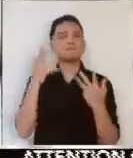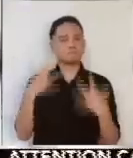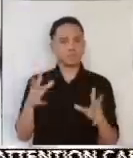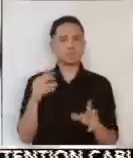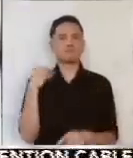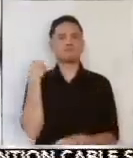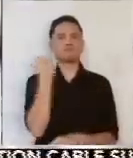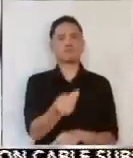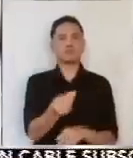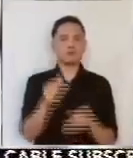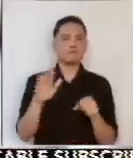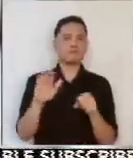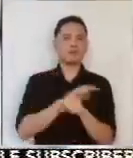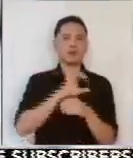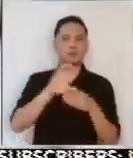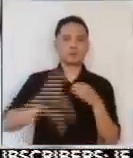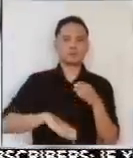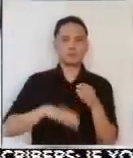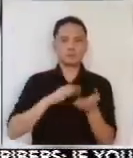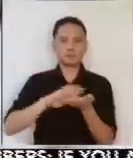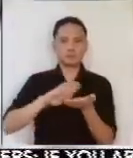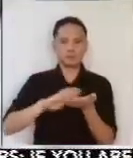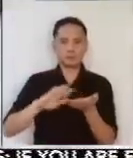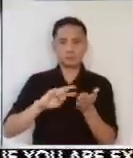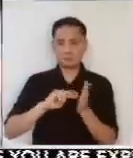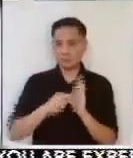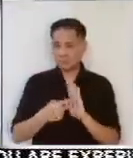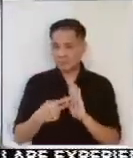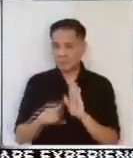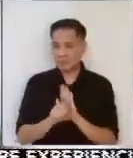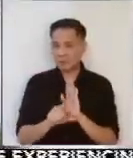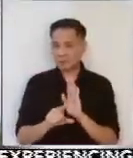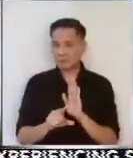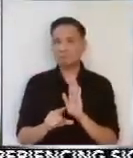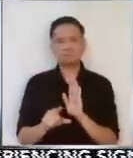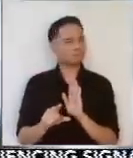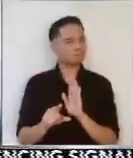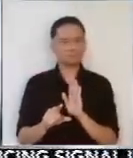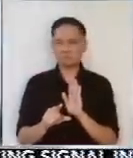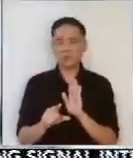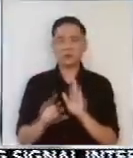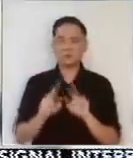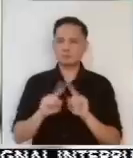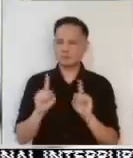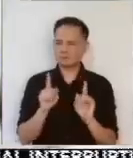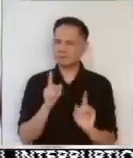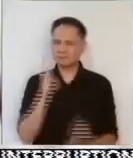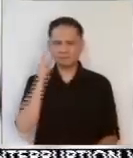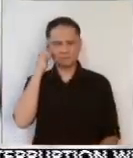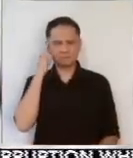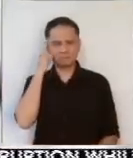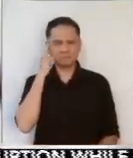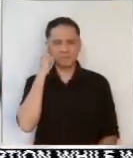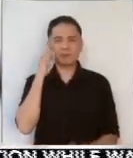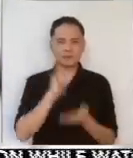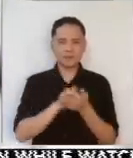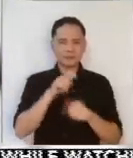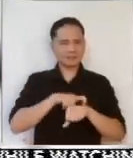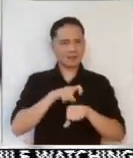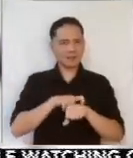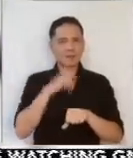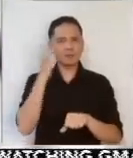naman daw irregular o illegal dito, pero kapuna-puna raw ang timing ng pagbibigay ng pardon ayon sa ilang mga eksperto. Hindi requirement